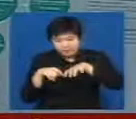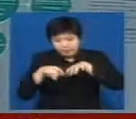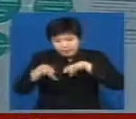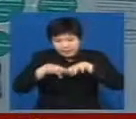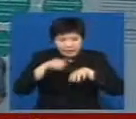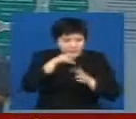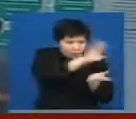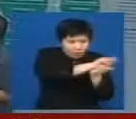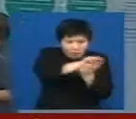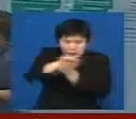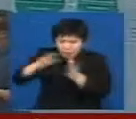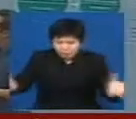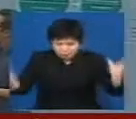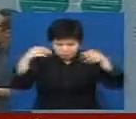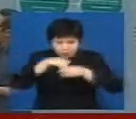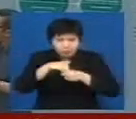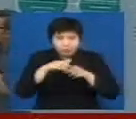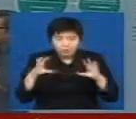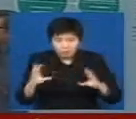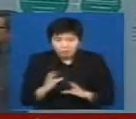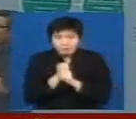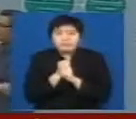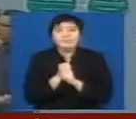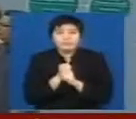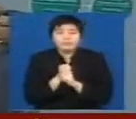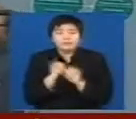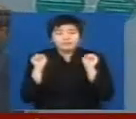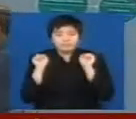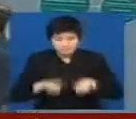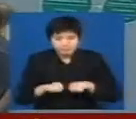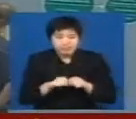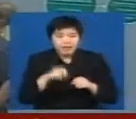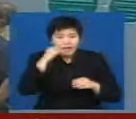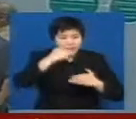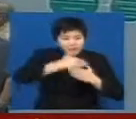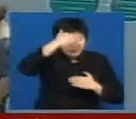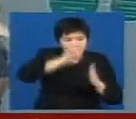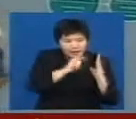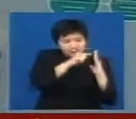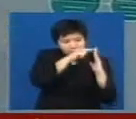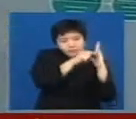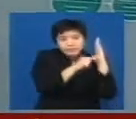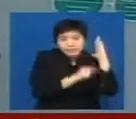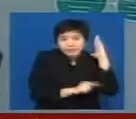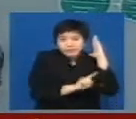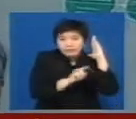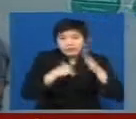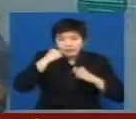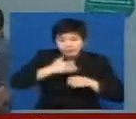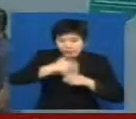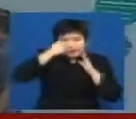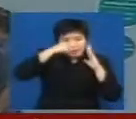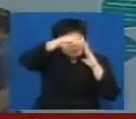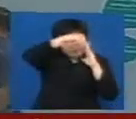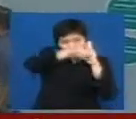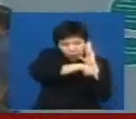integrated preparation รวมนะฮะตัดสินโป้งนะฮะเอาจะปิดจะเปิดตรงไหนนะฮะ ครับ จะให้น้ำวิ่งไปทางไหนนะ